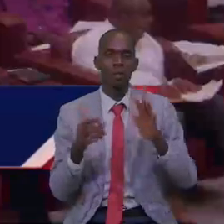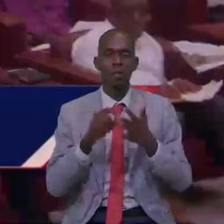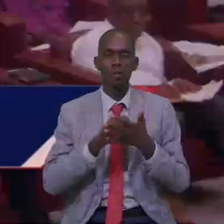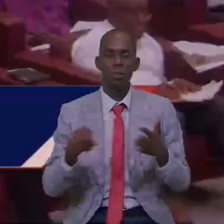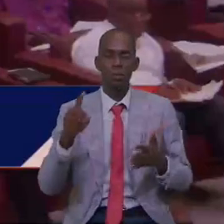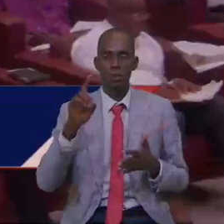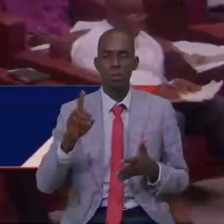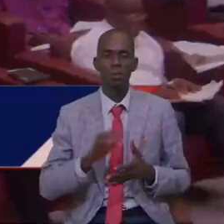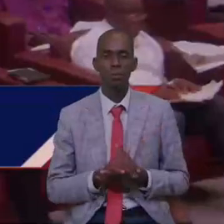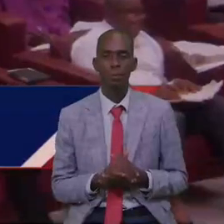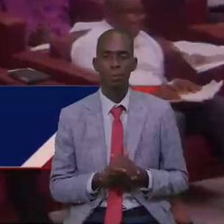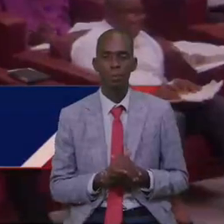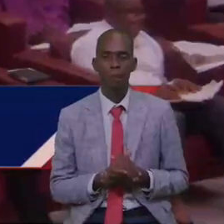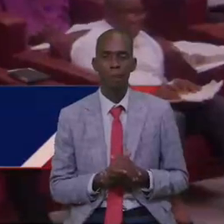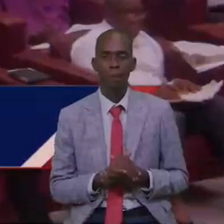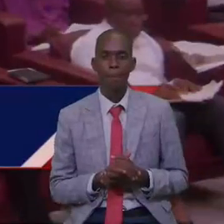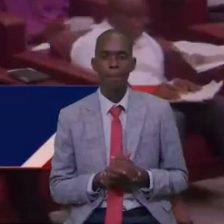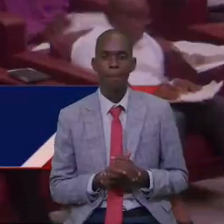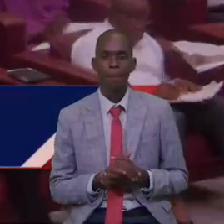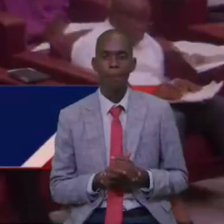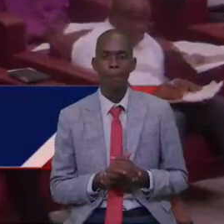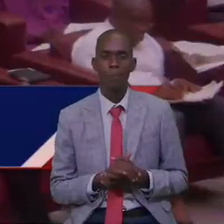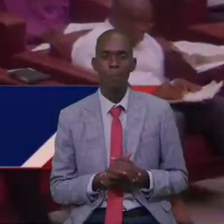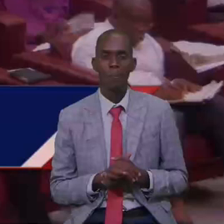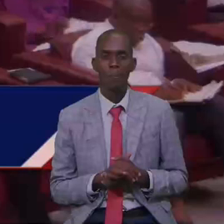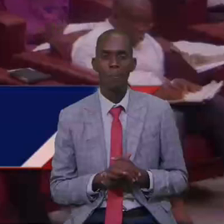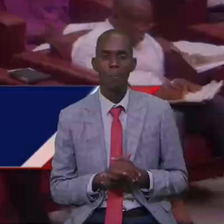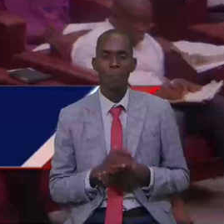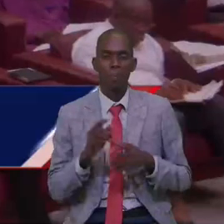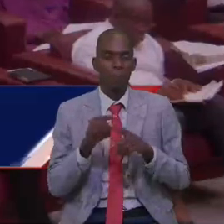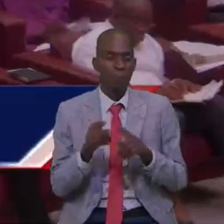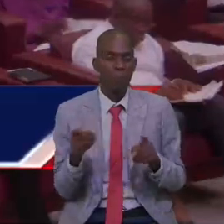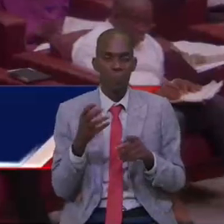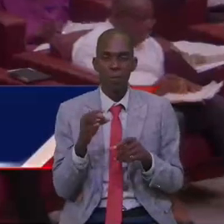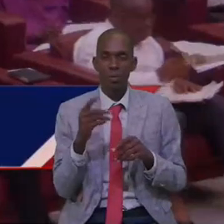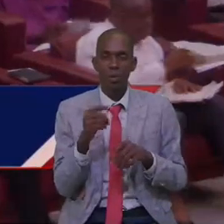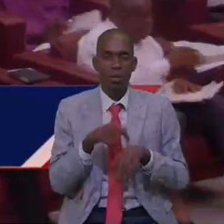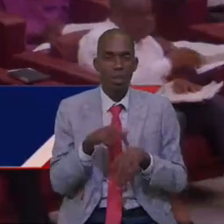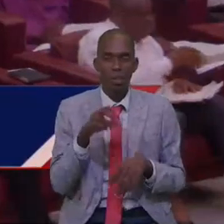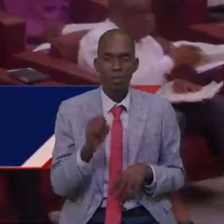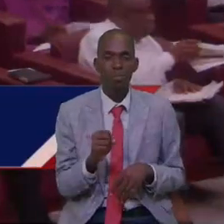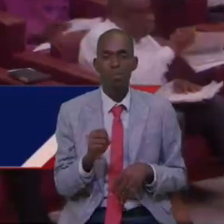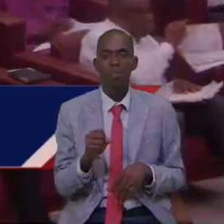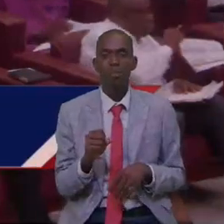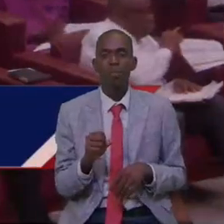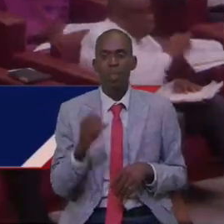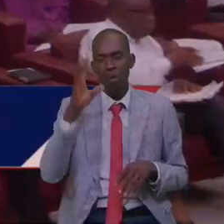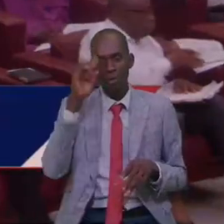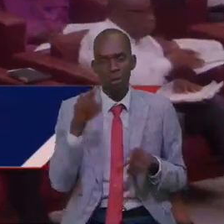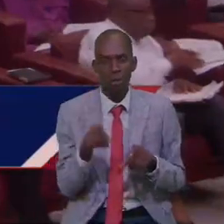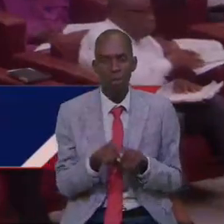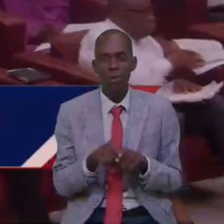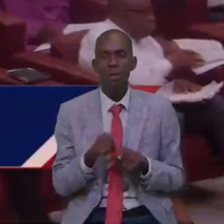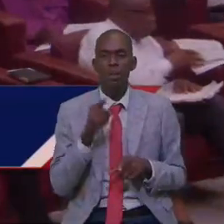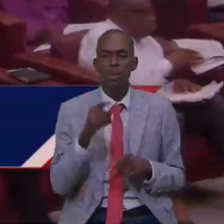1 Thessaloniciens 5, verset 1. Pour ce qui est des temps et des moments, vous n'avez